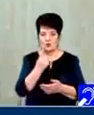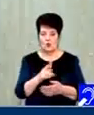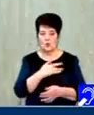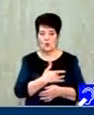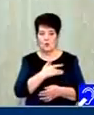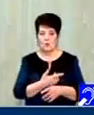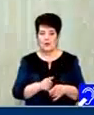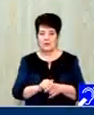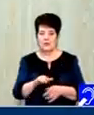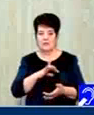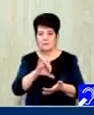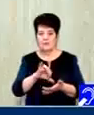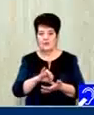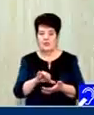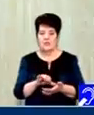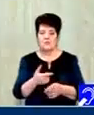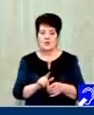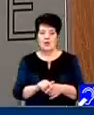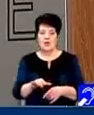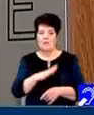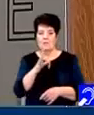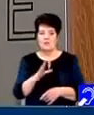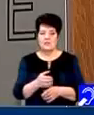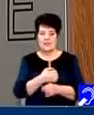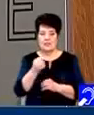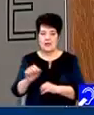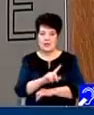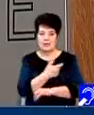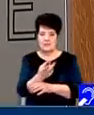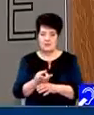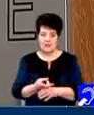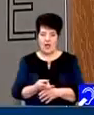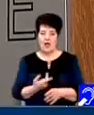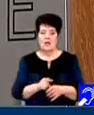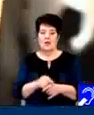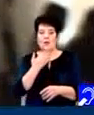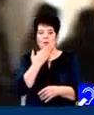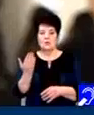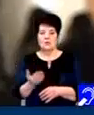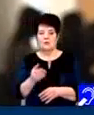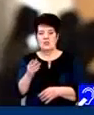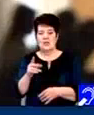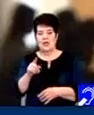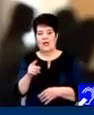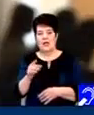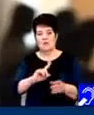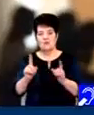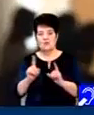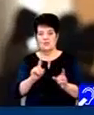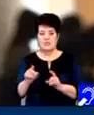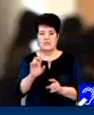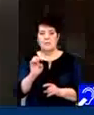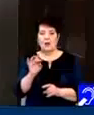inculpat nu s-a putut prezenta din motiv că a căzut și urmează a fi internat în spital. Precizăm că ultimele două ședințe de judecată programate în